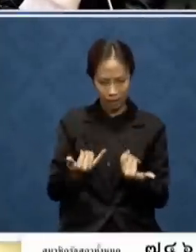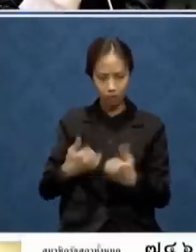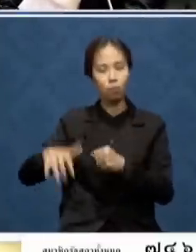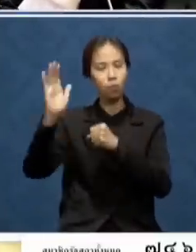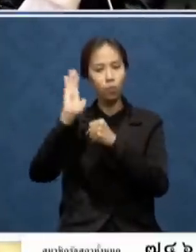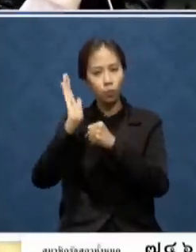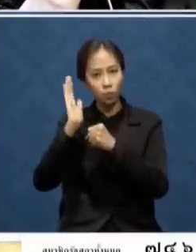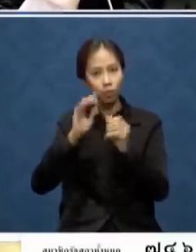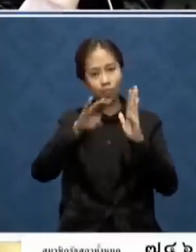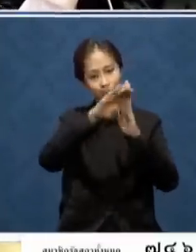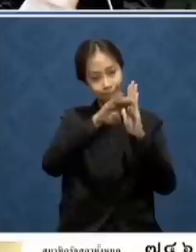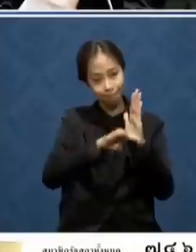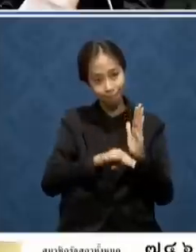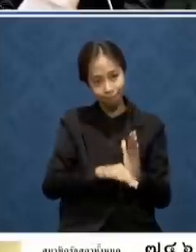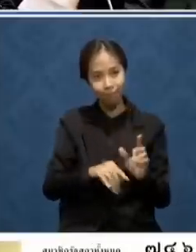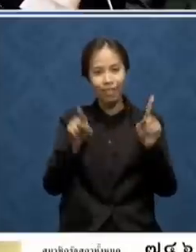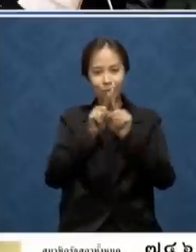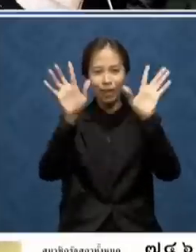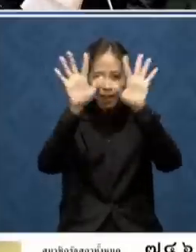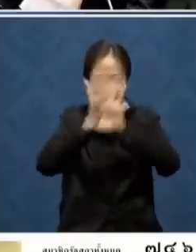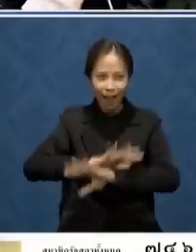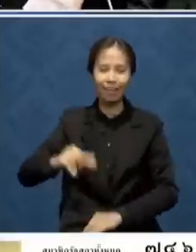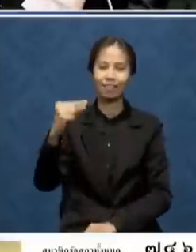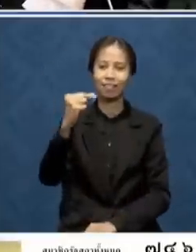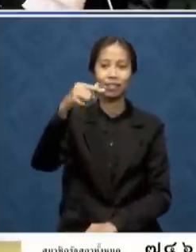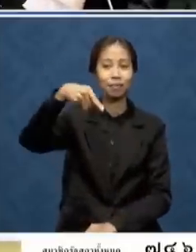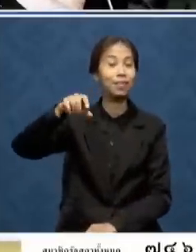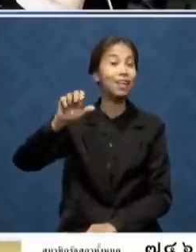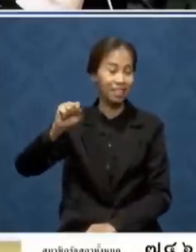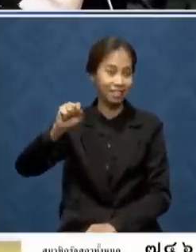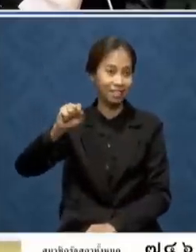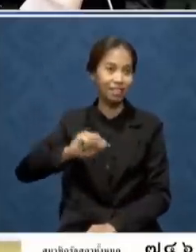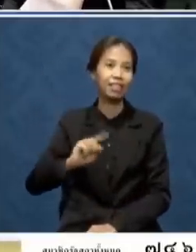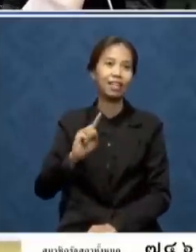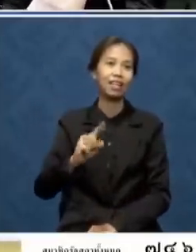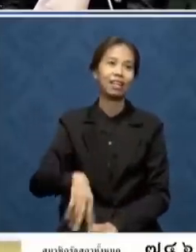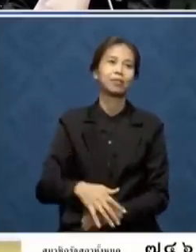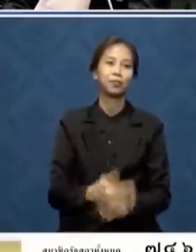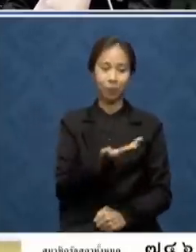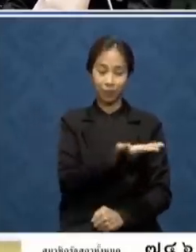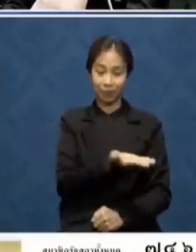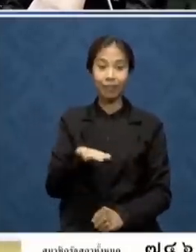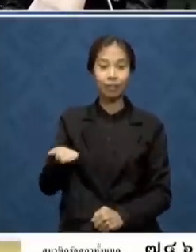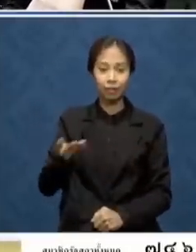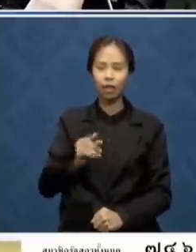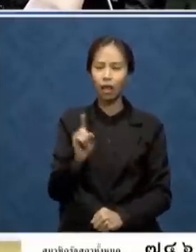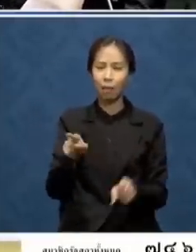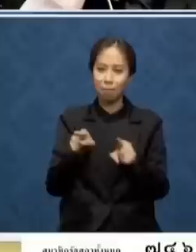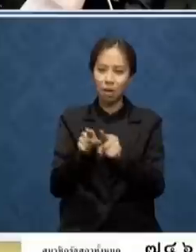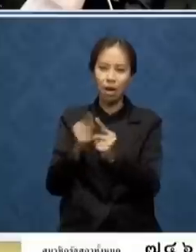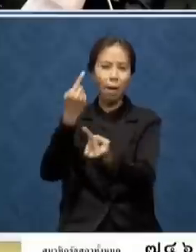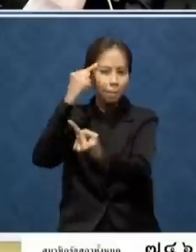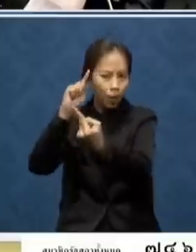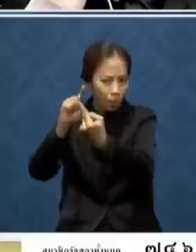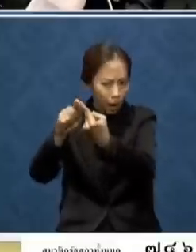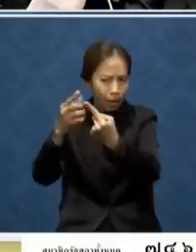ดีมันจะต้องเป็นเหมือนกับ GPS Government policystatementก็คือ GPSนะคะที่จะช่วยบอกเป้าหมาย